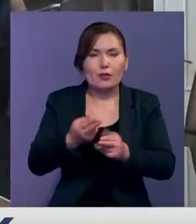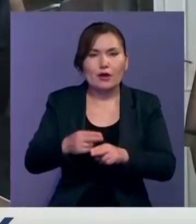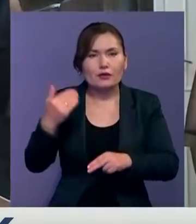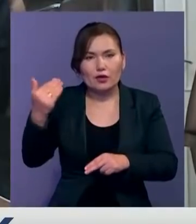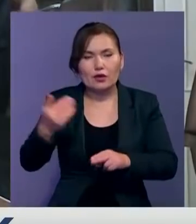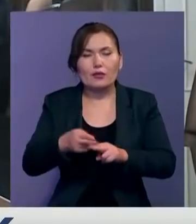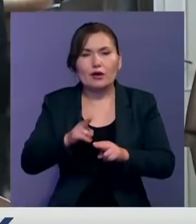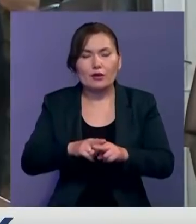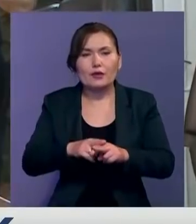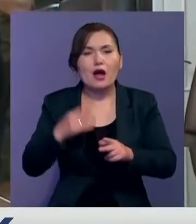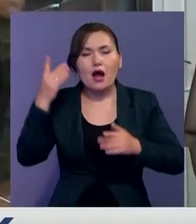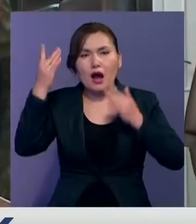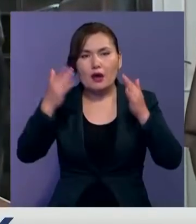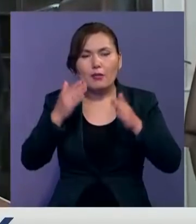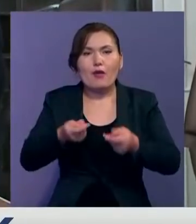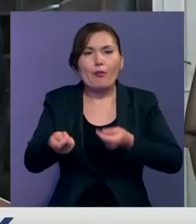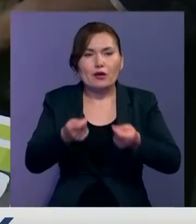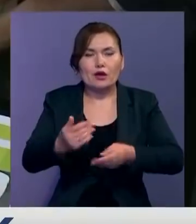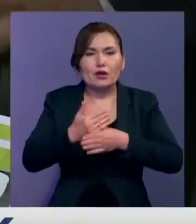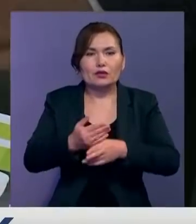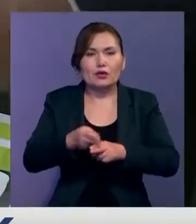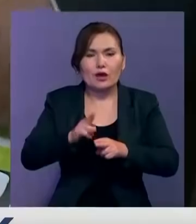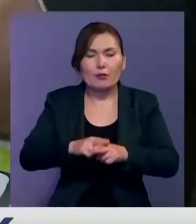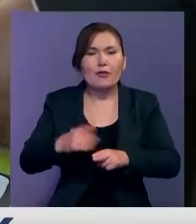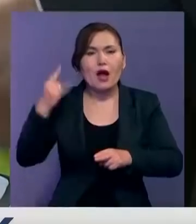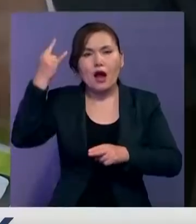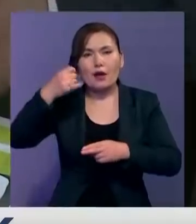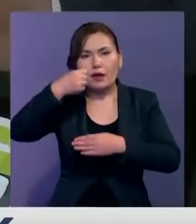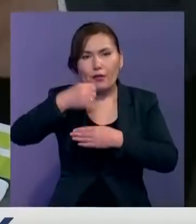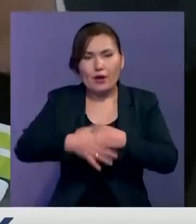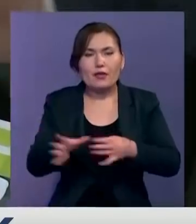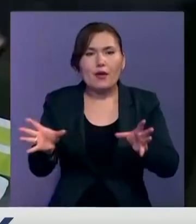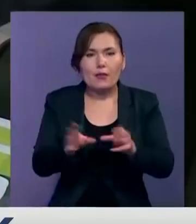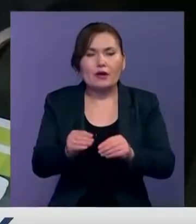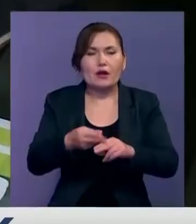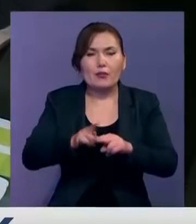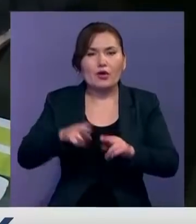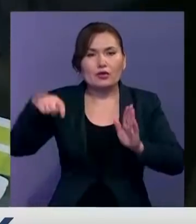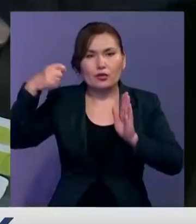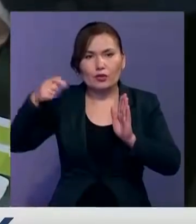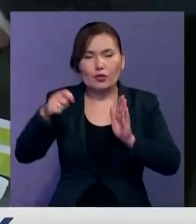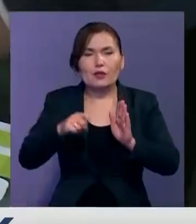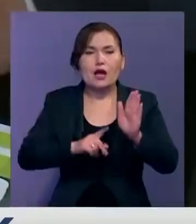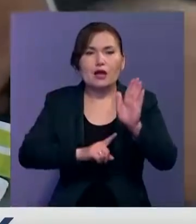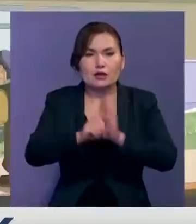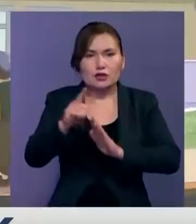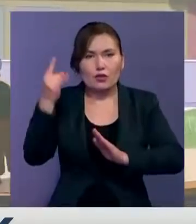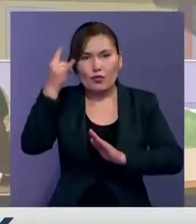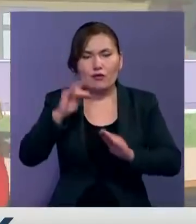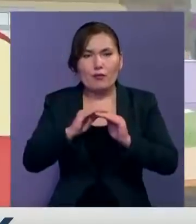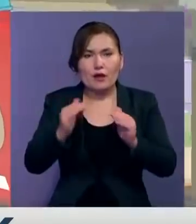бұл ұсынысын басшылығы да қолдаған. Жуырда ол анимациялық студиядағы мамандармен бірлесіп туындының трейлерін шығарды.